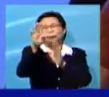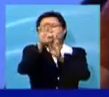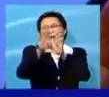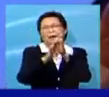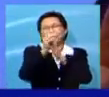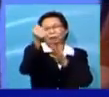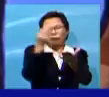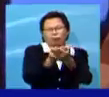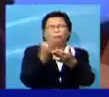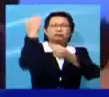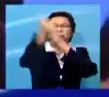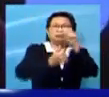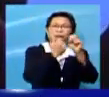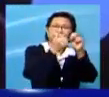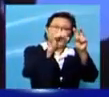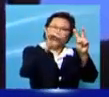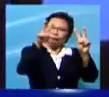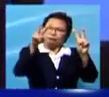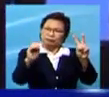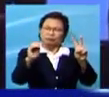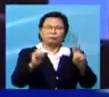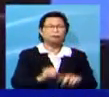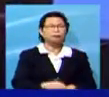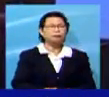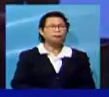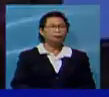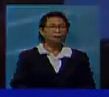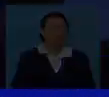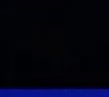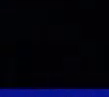RM211 bilion menjelang 2020.